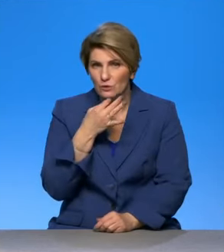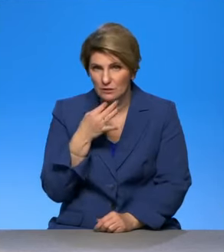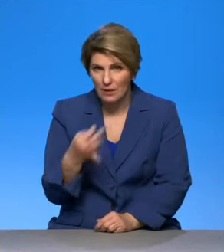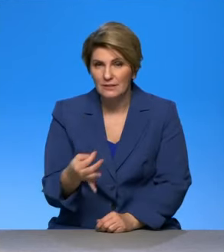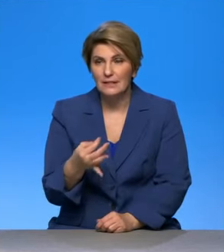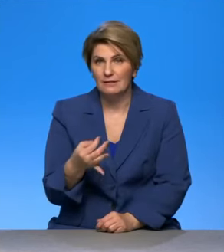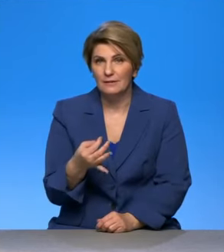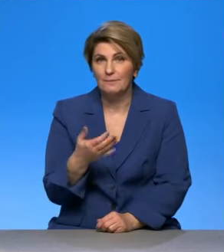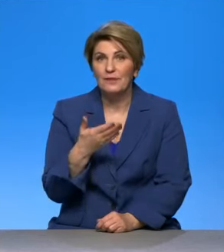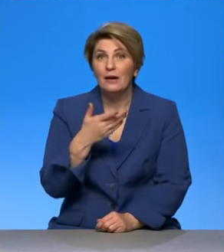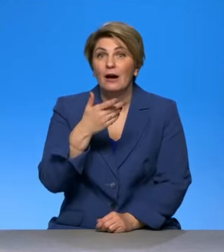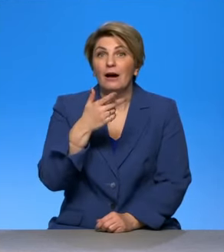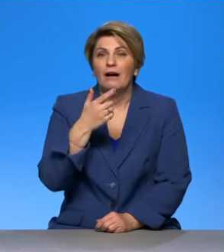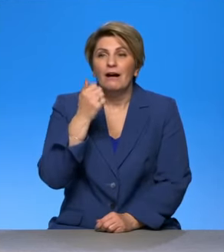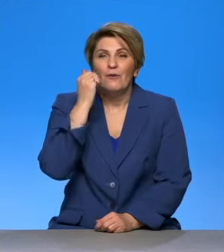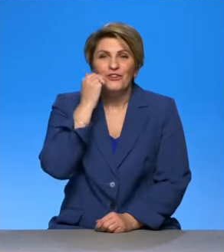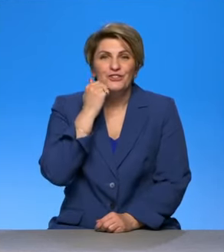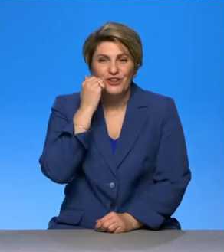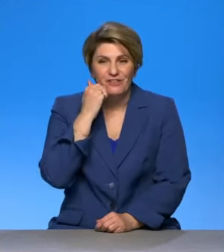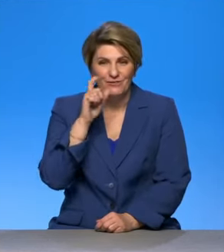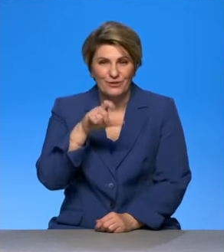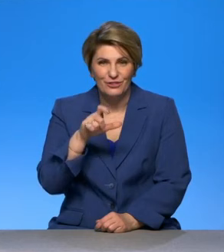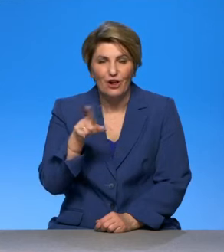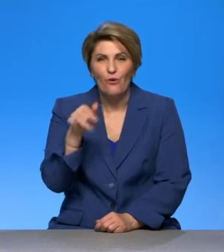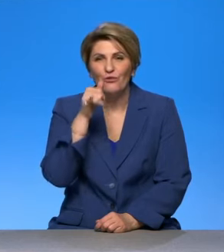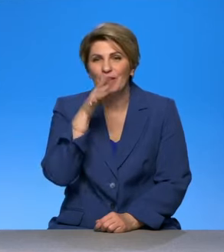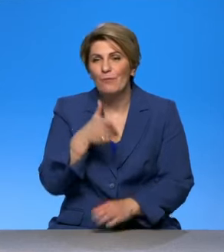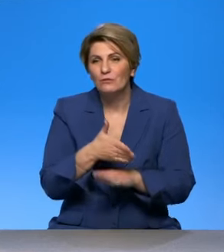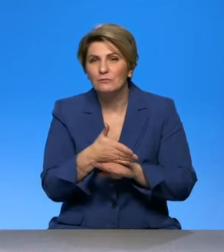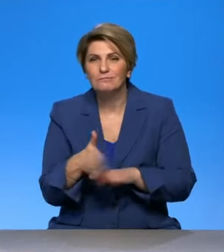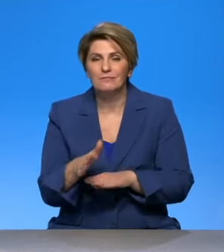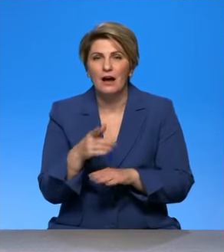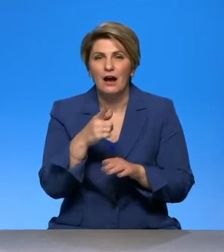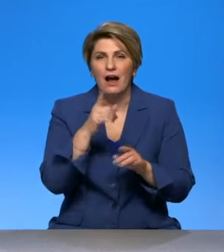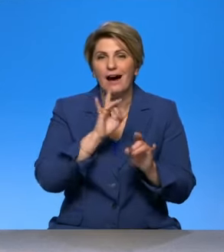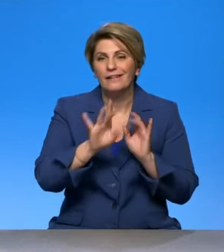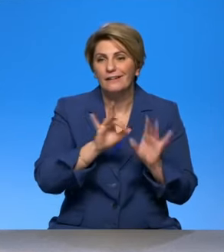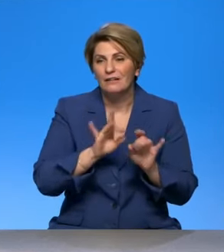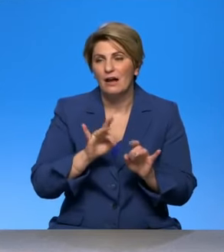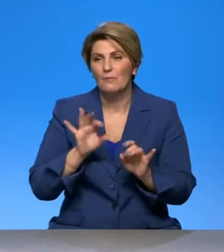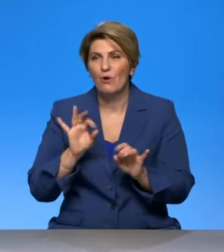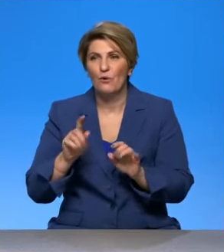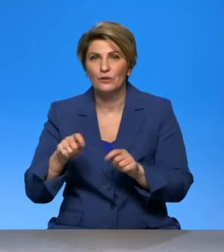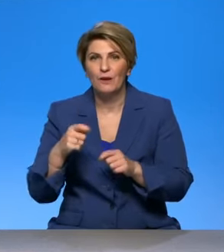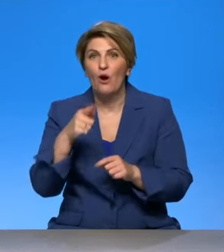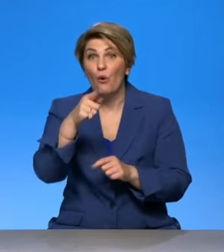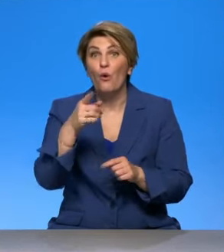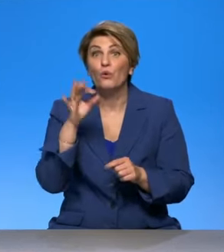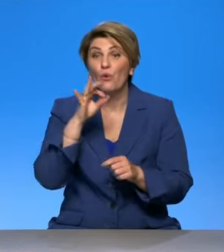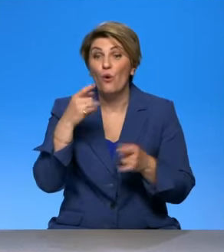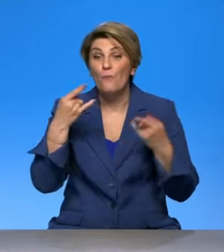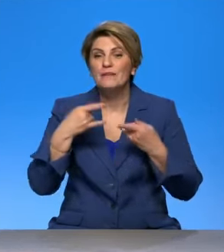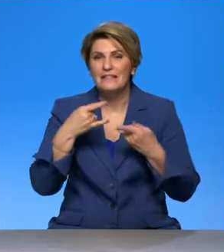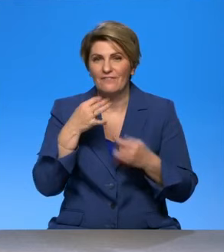всегда может адекватно отделить рекламу от какой-то грамотной передачи. Он увидел рекламу и сказал, ой, по телеку сказали. Кстати, вот по поводу